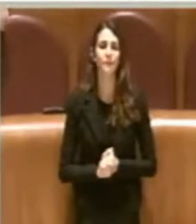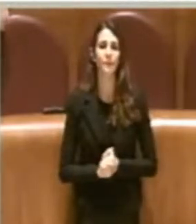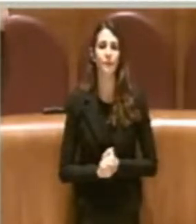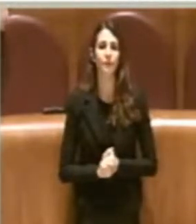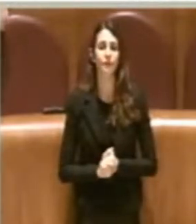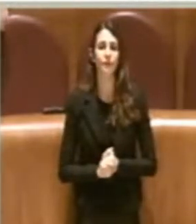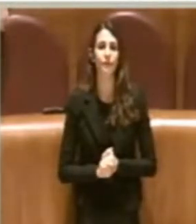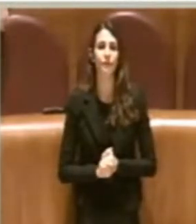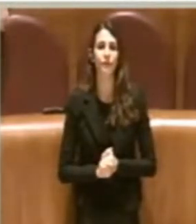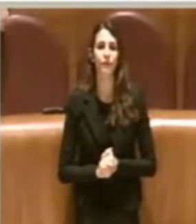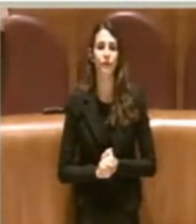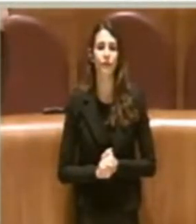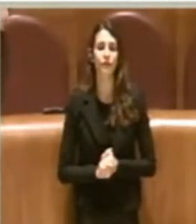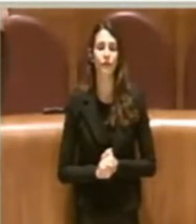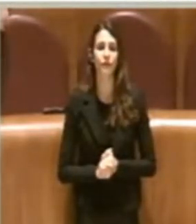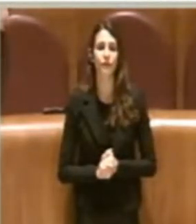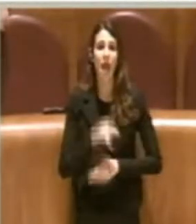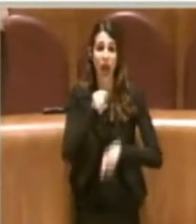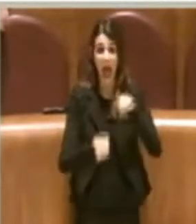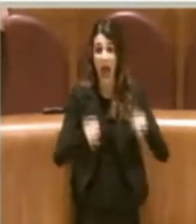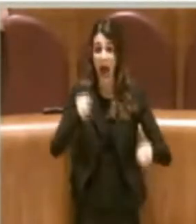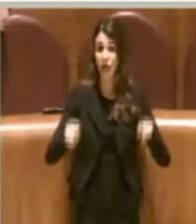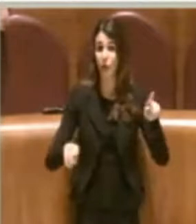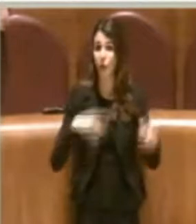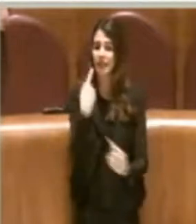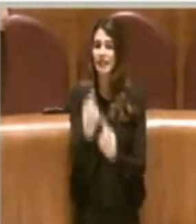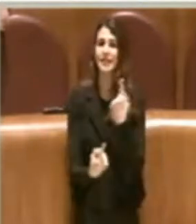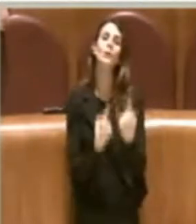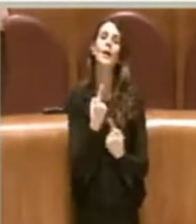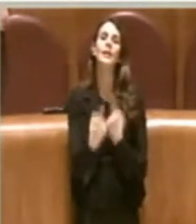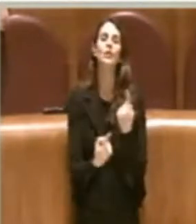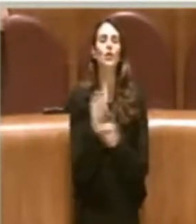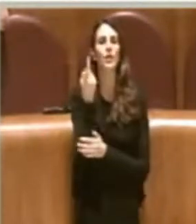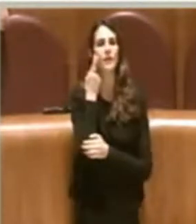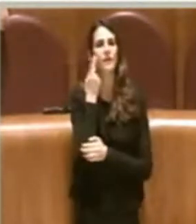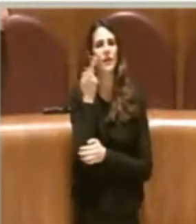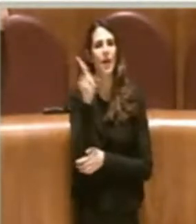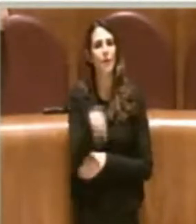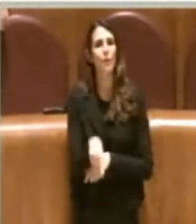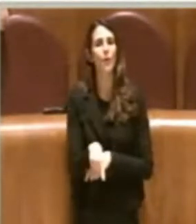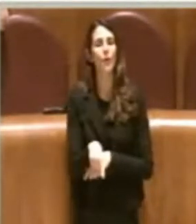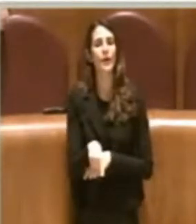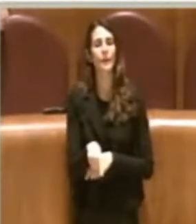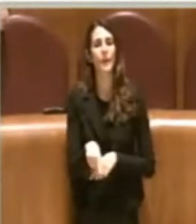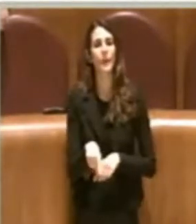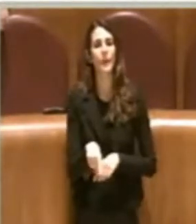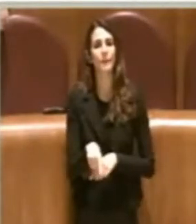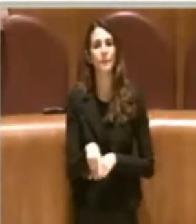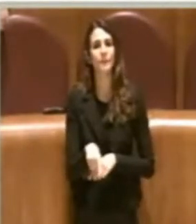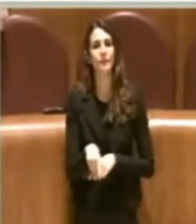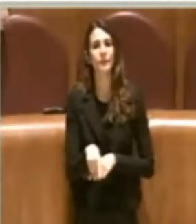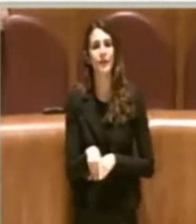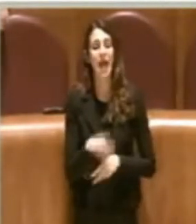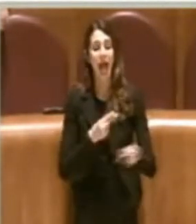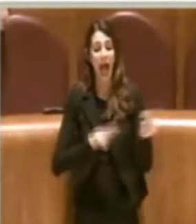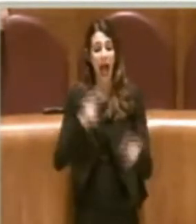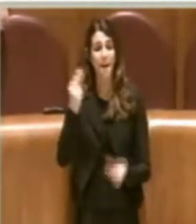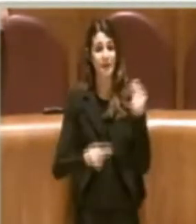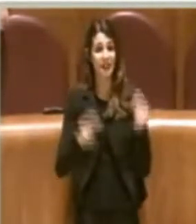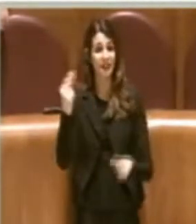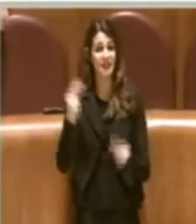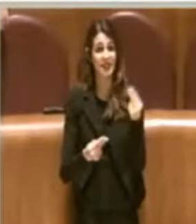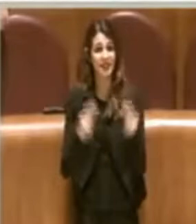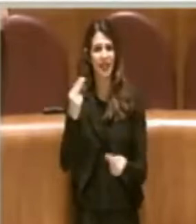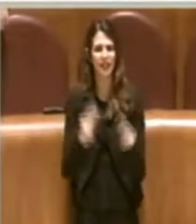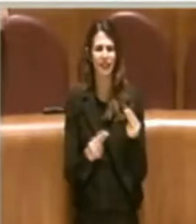Oltre questo, in alcuni casi abbiamo visto anche da parte dell'amministrazione, diciamo,